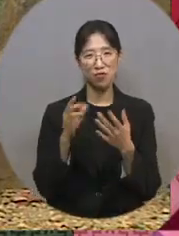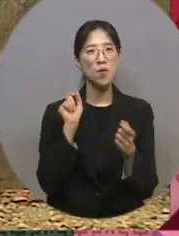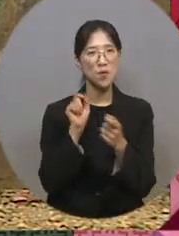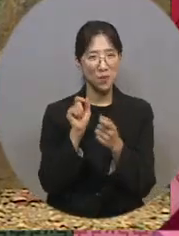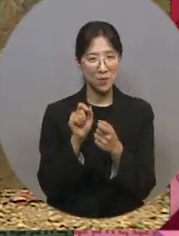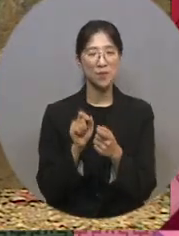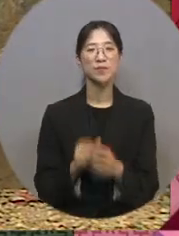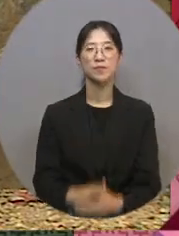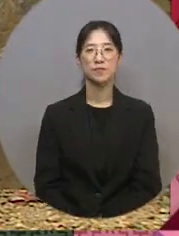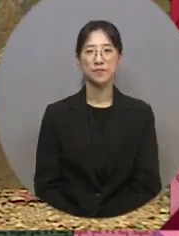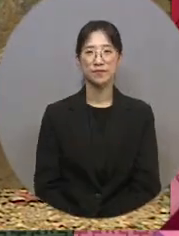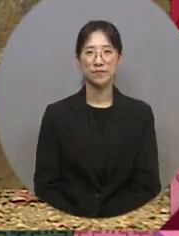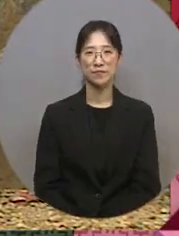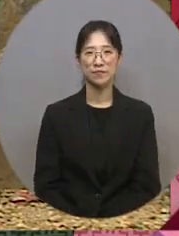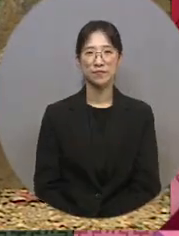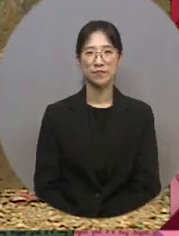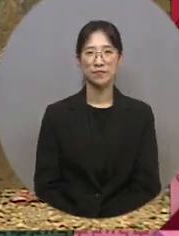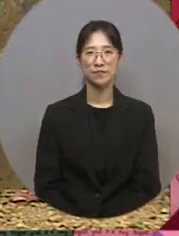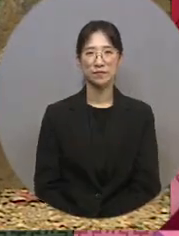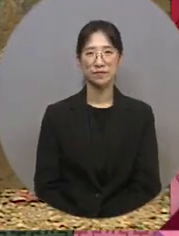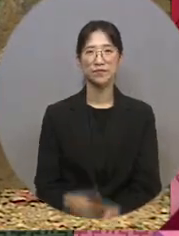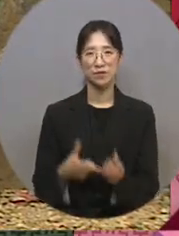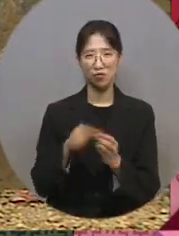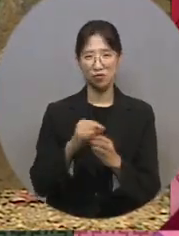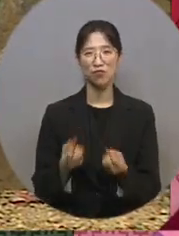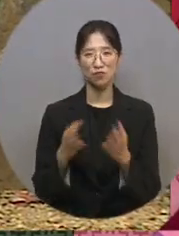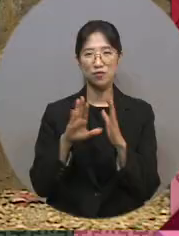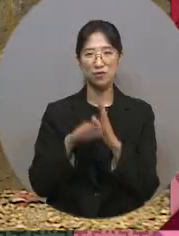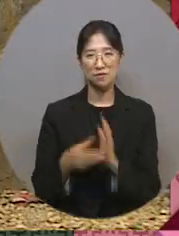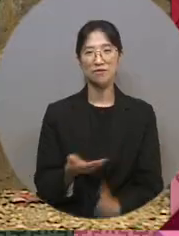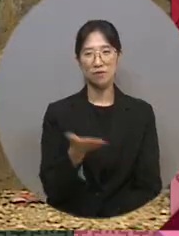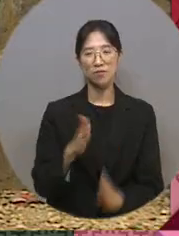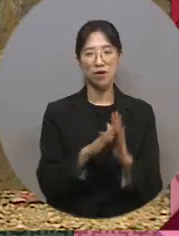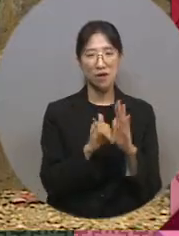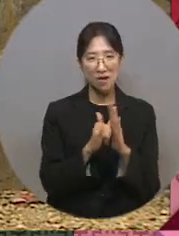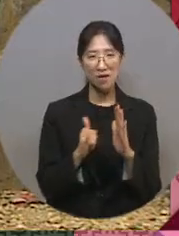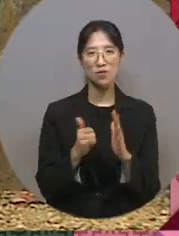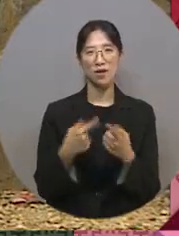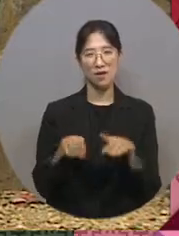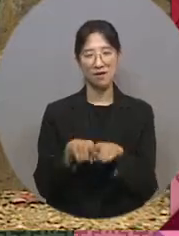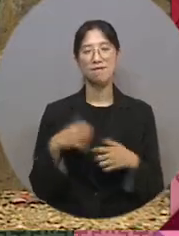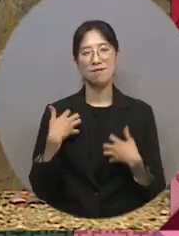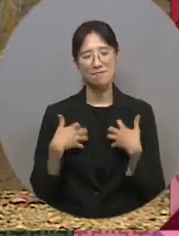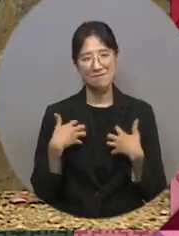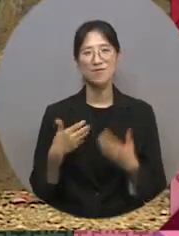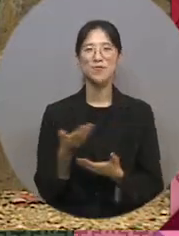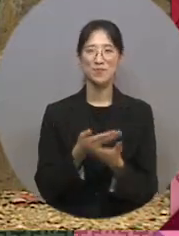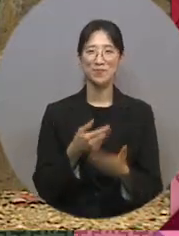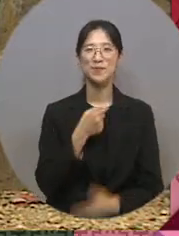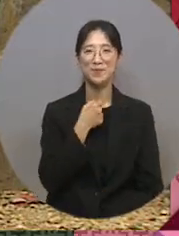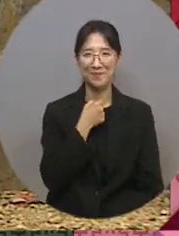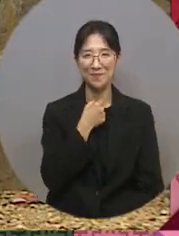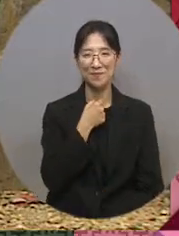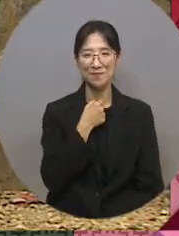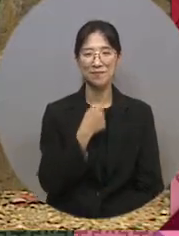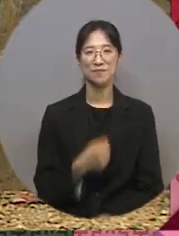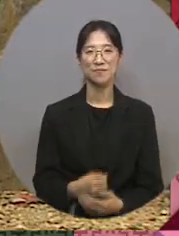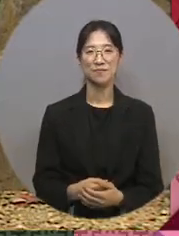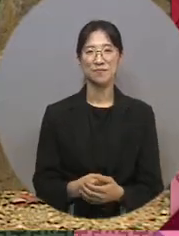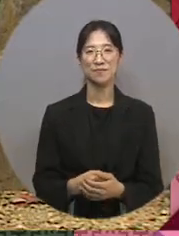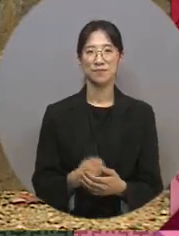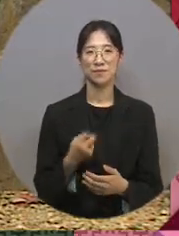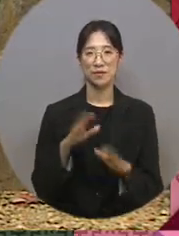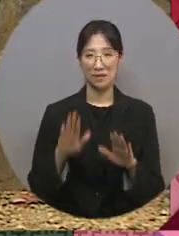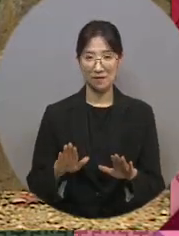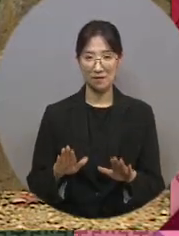남지 않았습니다. 아무튼 추석 명절 때 여러분들 가족들과 함께 즐거운 시간 보냈으면 하고요. 저 이번에